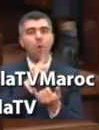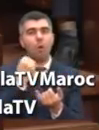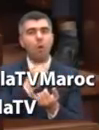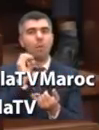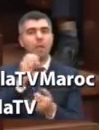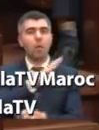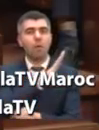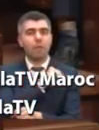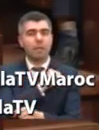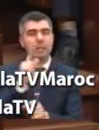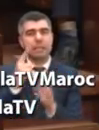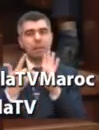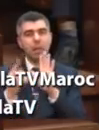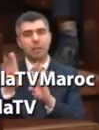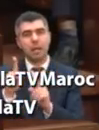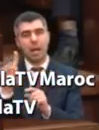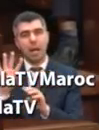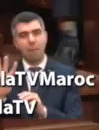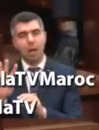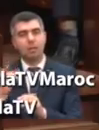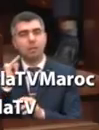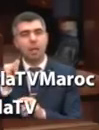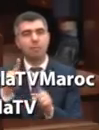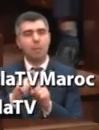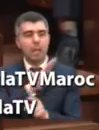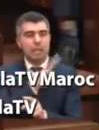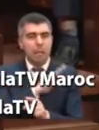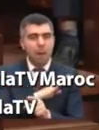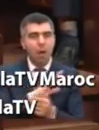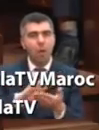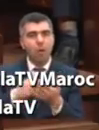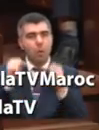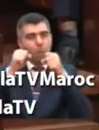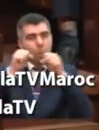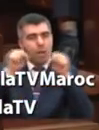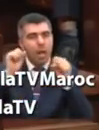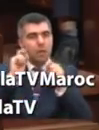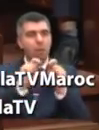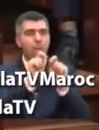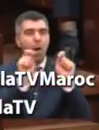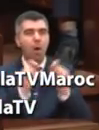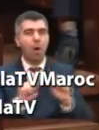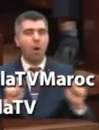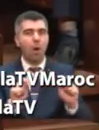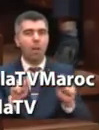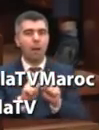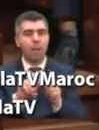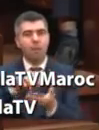سنة، دعما لصمود وتضحية مناضلين ومناضلات من أجل حرية الوطن فلسطين.